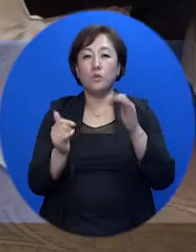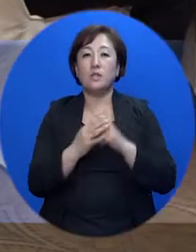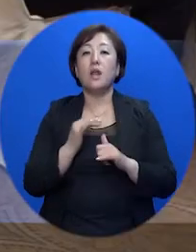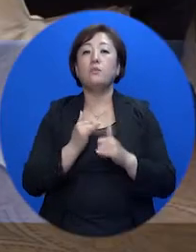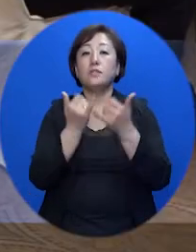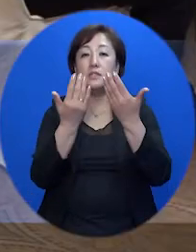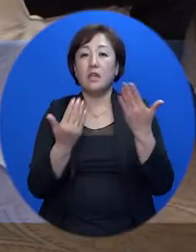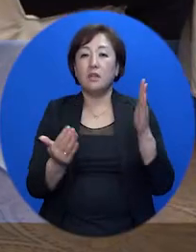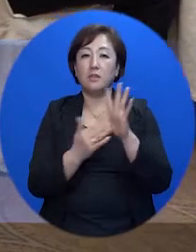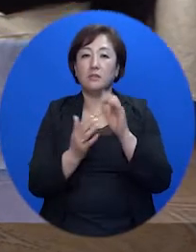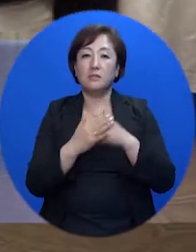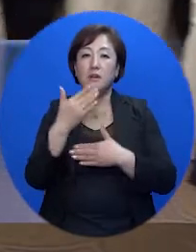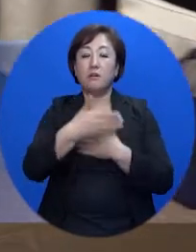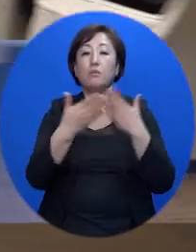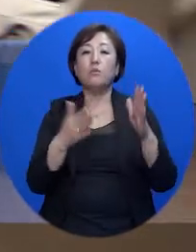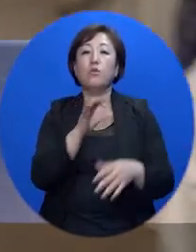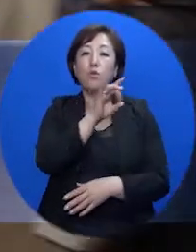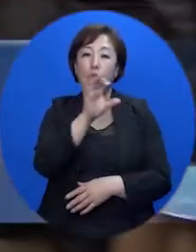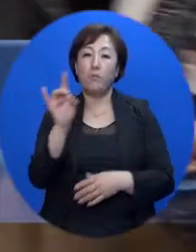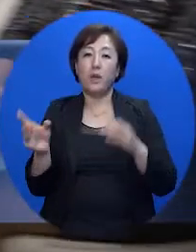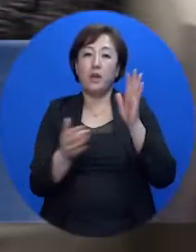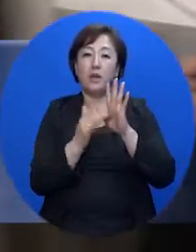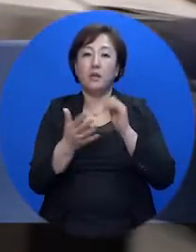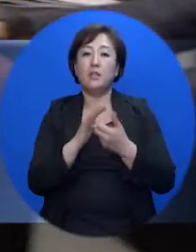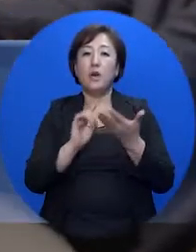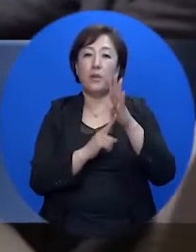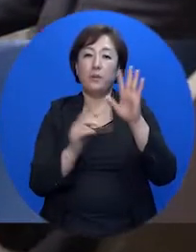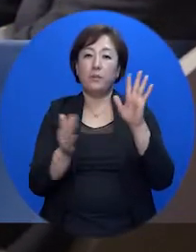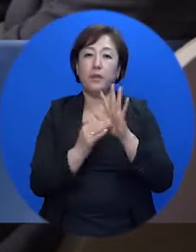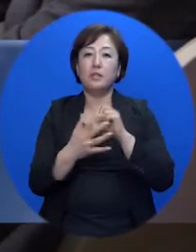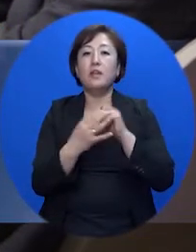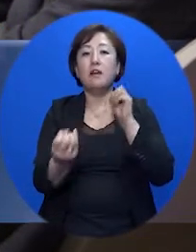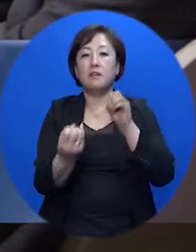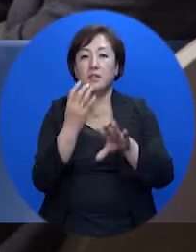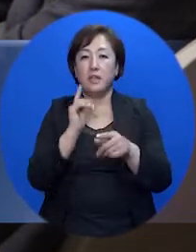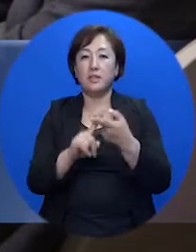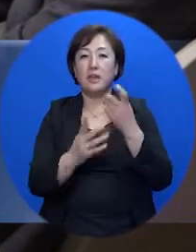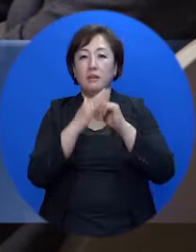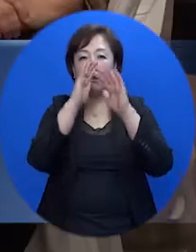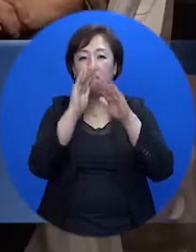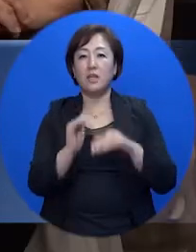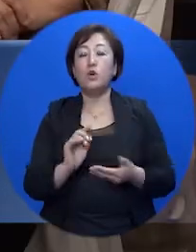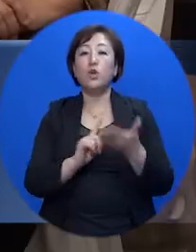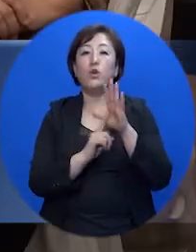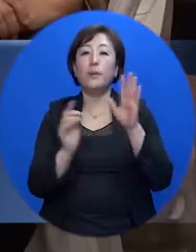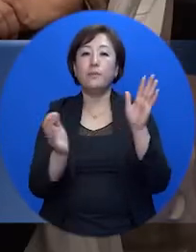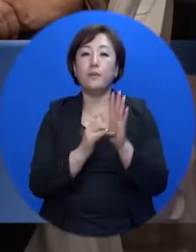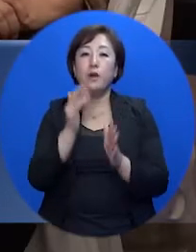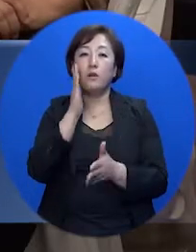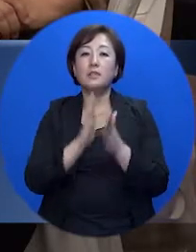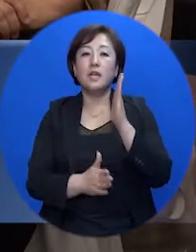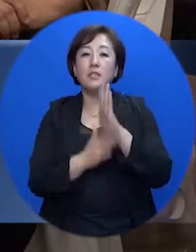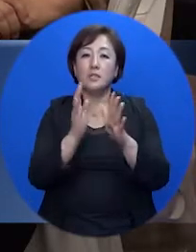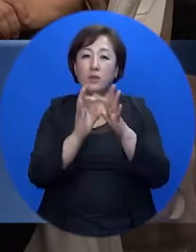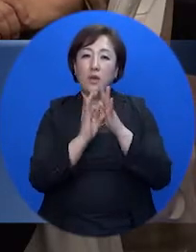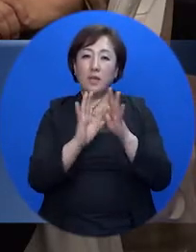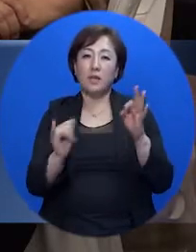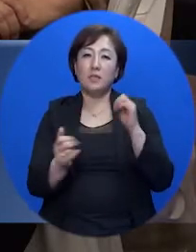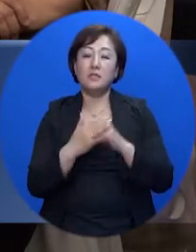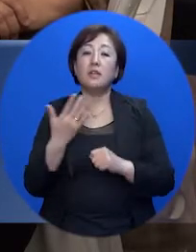표창 수여와 근무지 주제별 발표, 관광객 응대 토론 등으로 진행됐습니다. 울산시